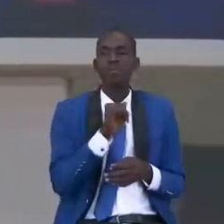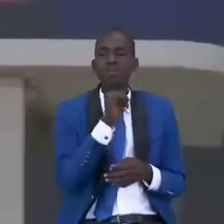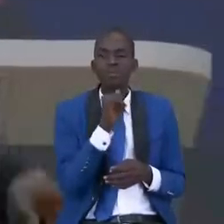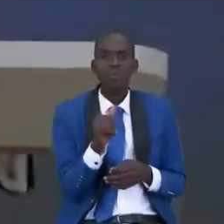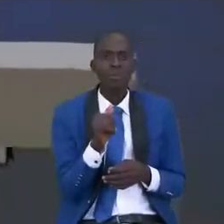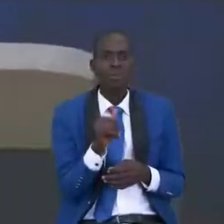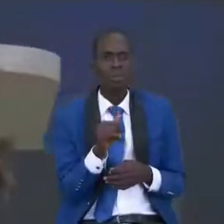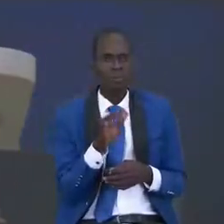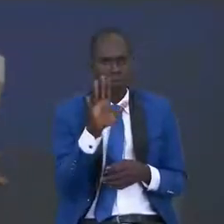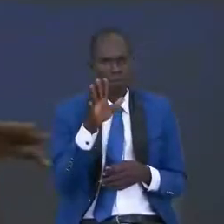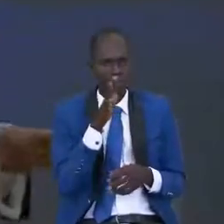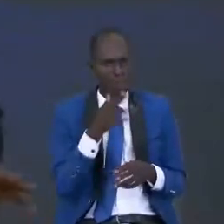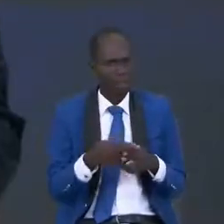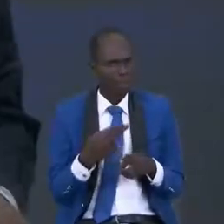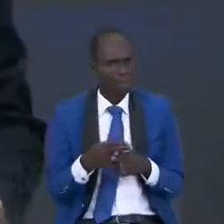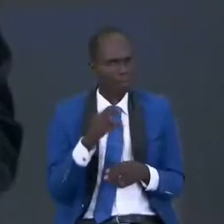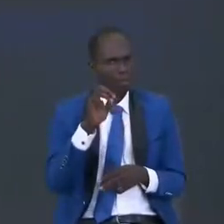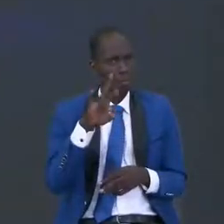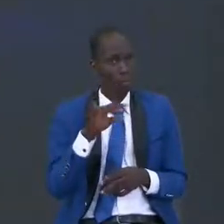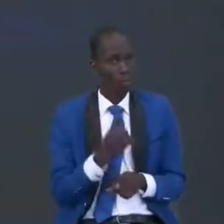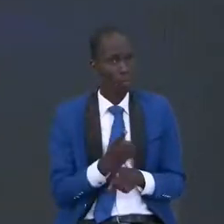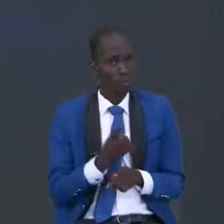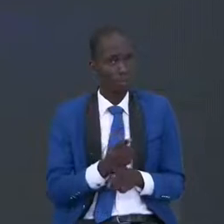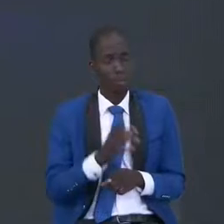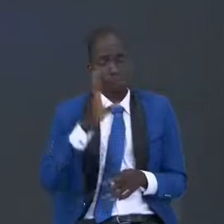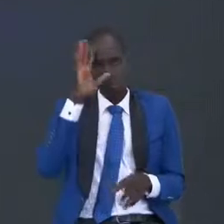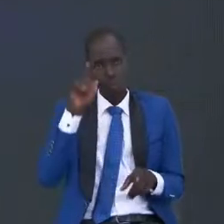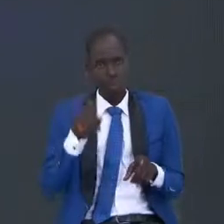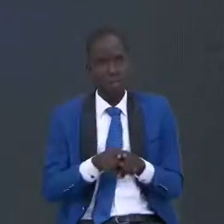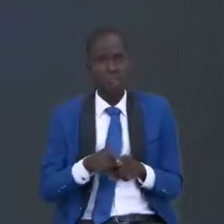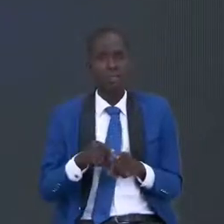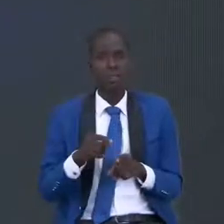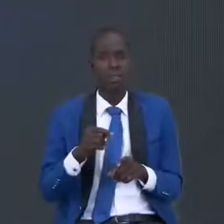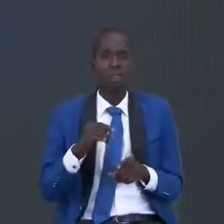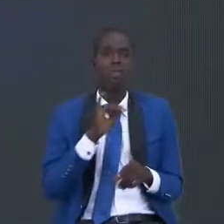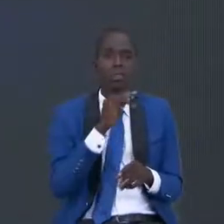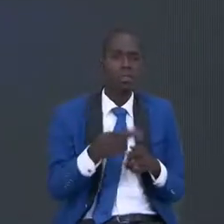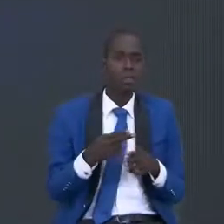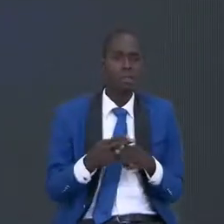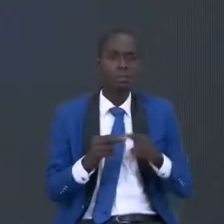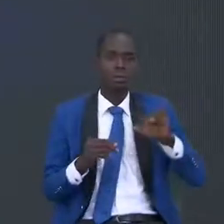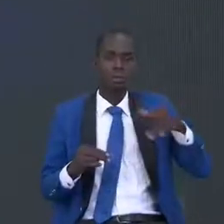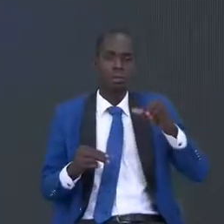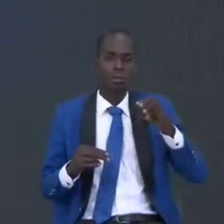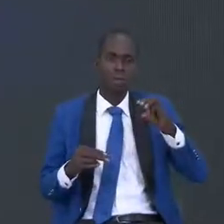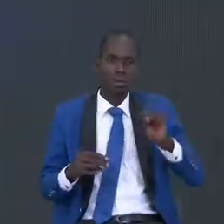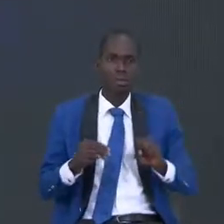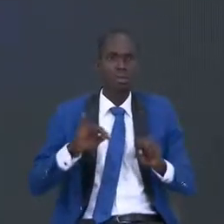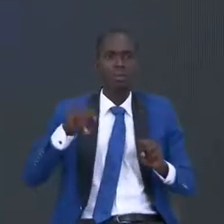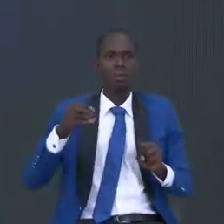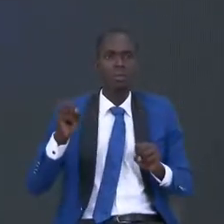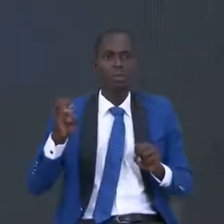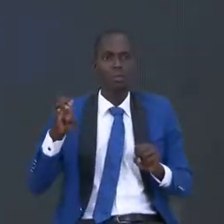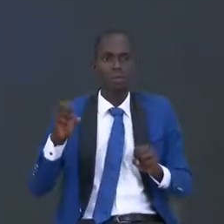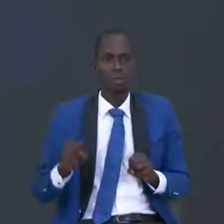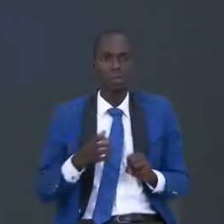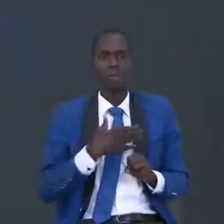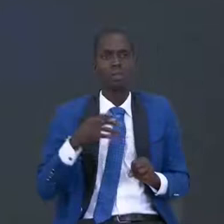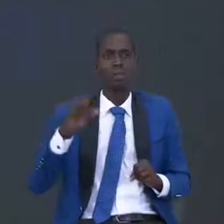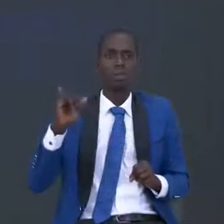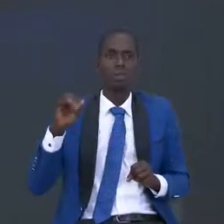N'est-ce pas Marie qui est sa mère, Jacques, Joseph, Simon et Jude? Ne sont-ils pas ses frères, verset 56, et